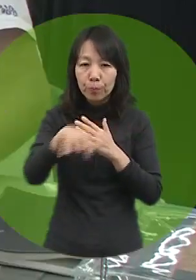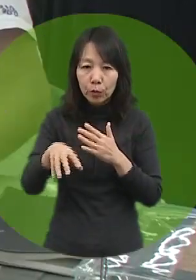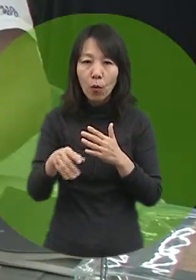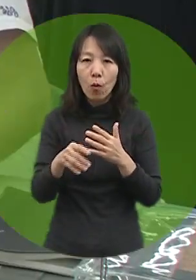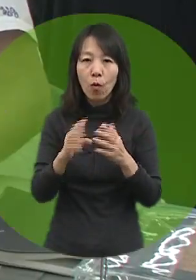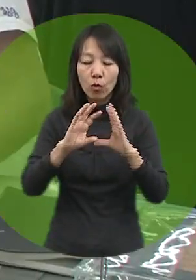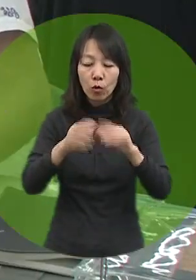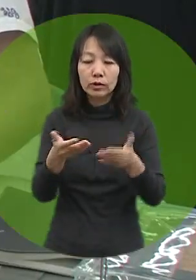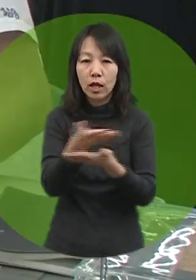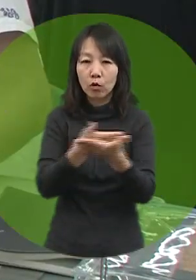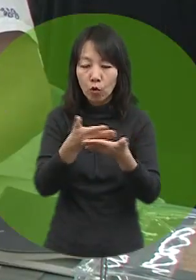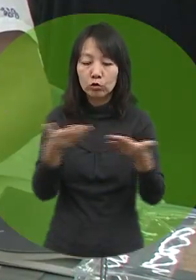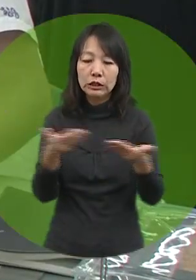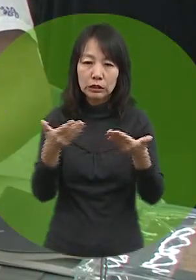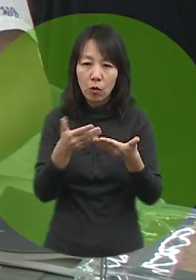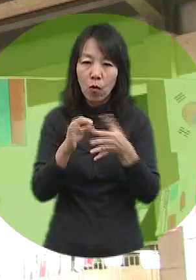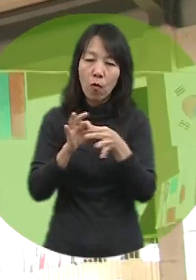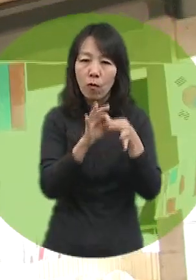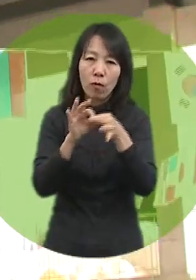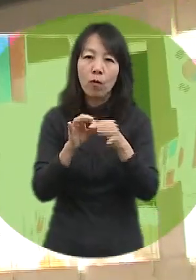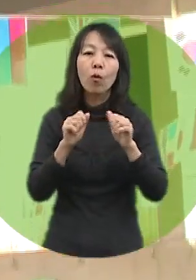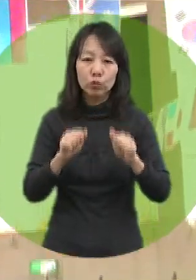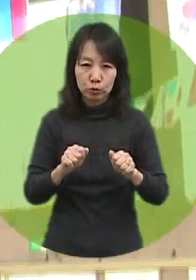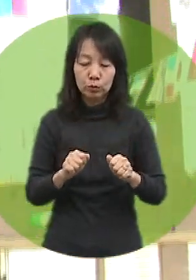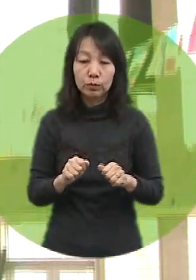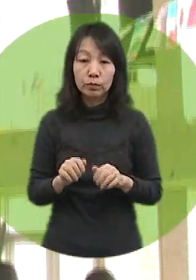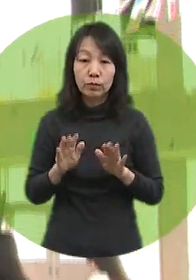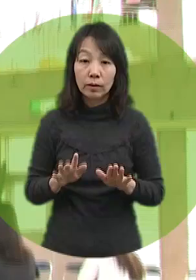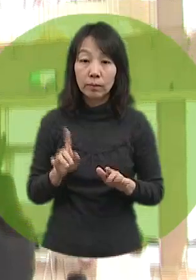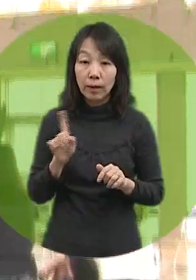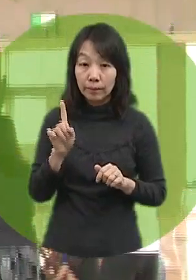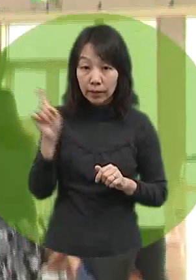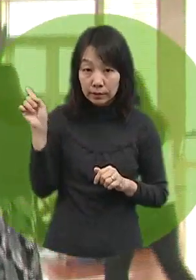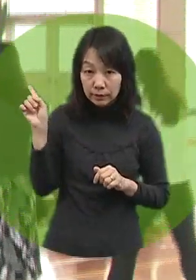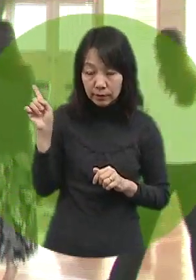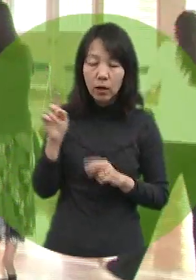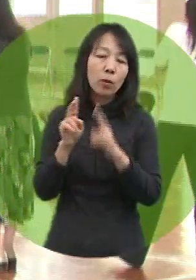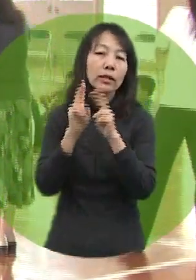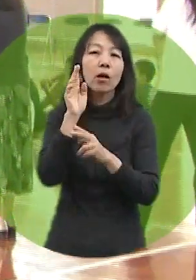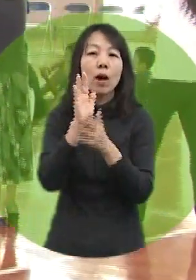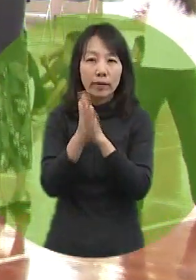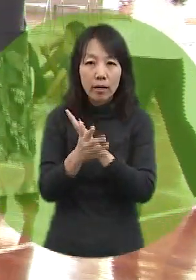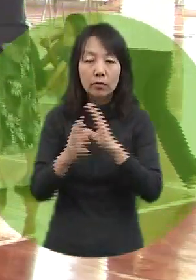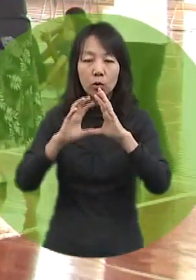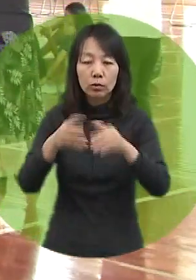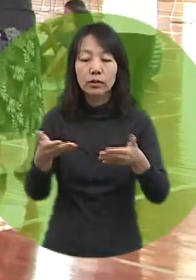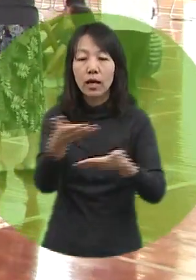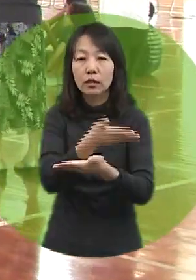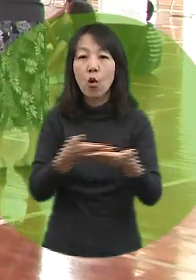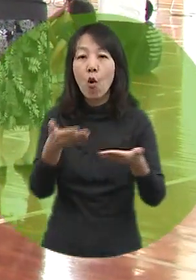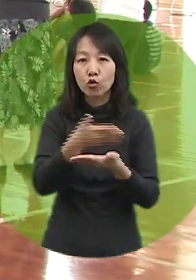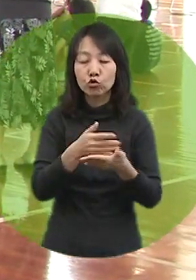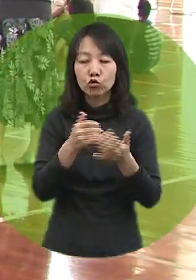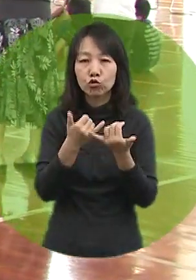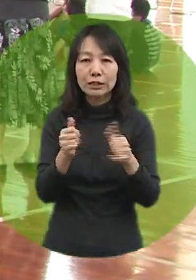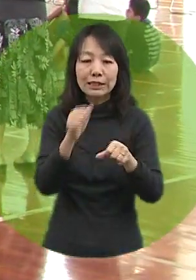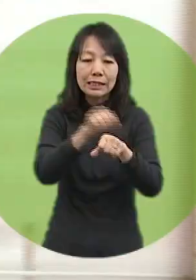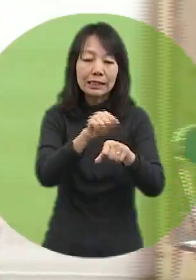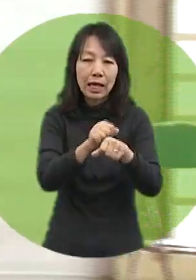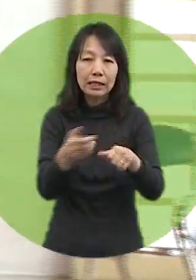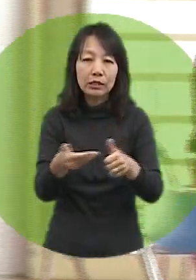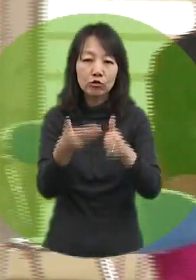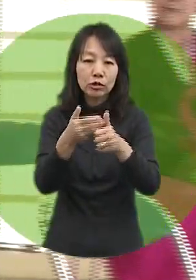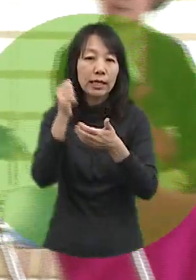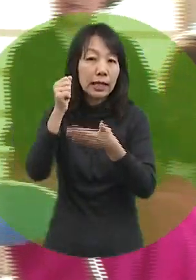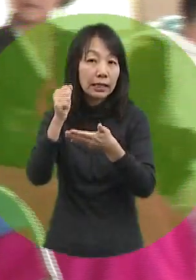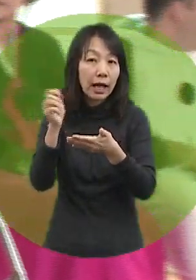事業に携わっています。今行われているのは、沖縄県国際交流人材育成財団の依